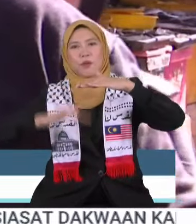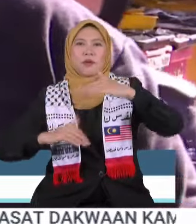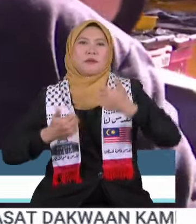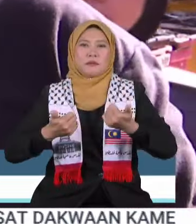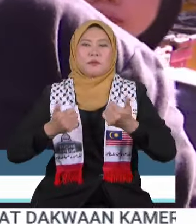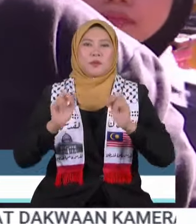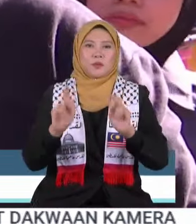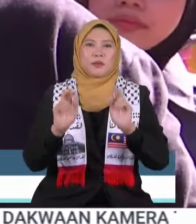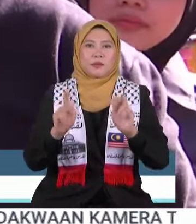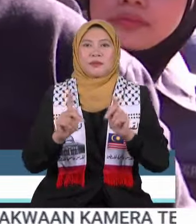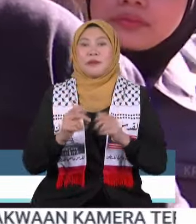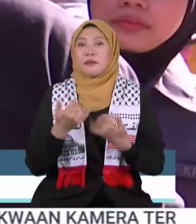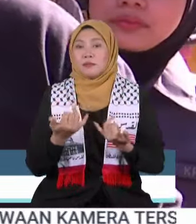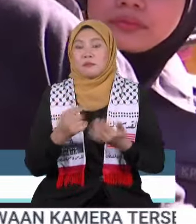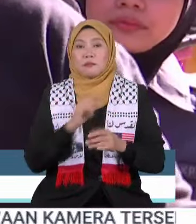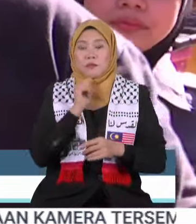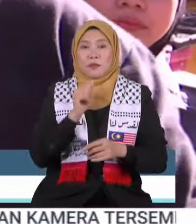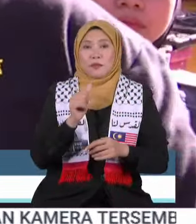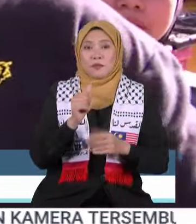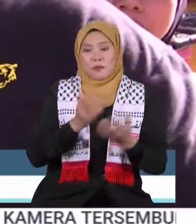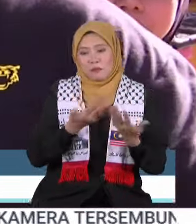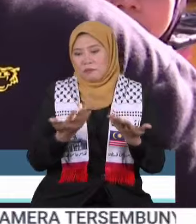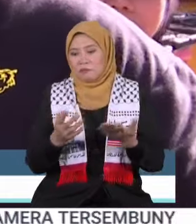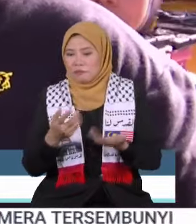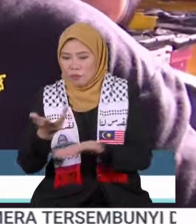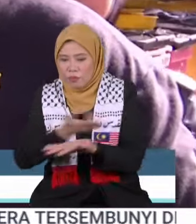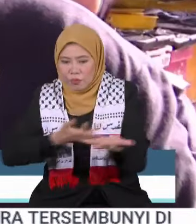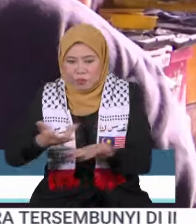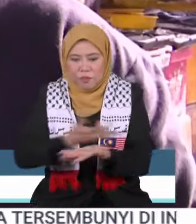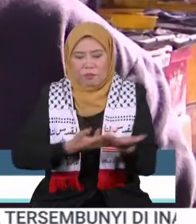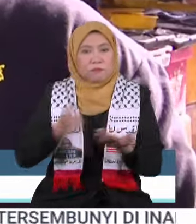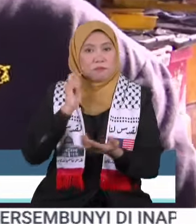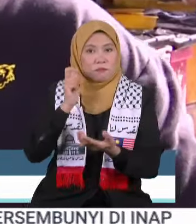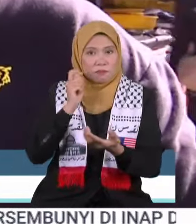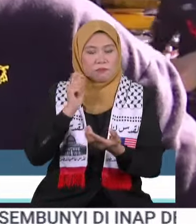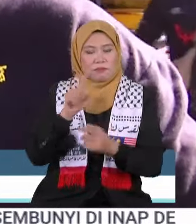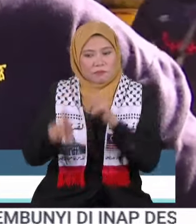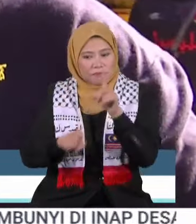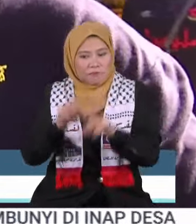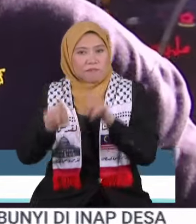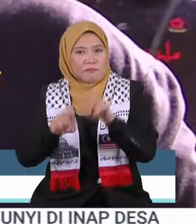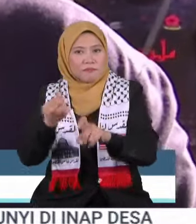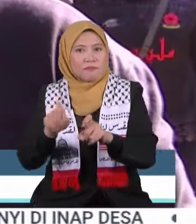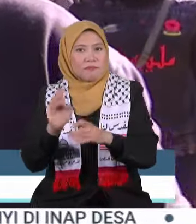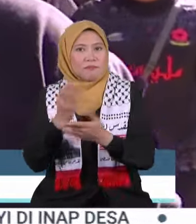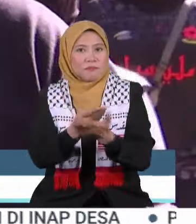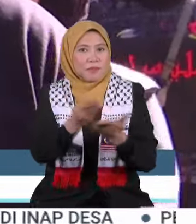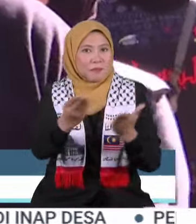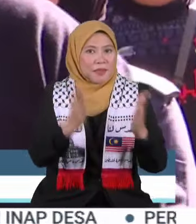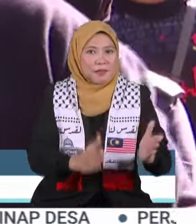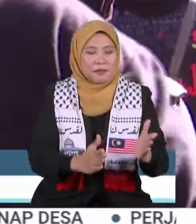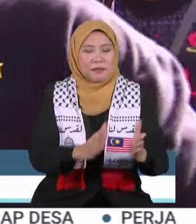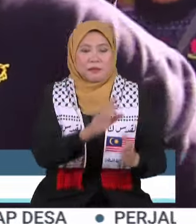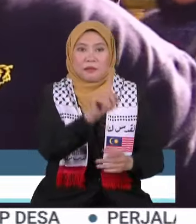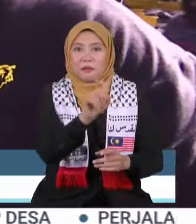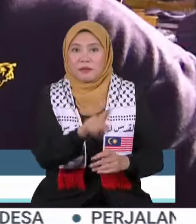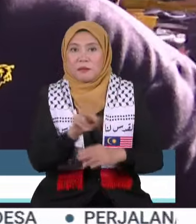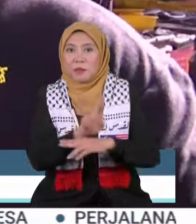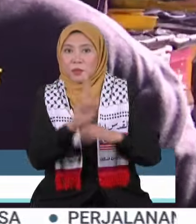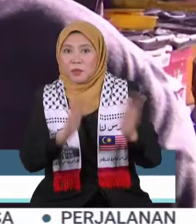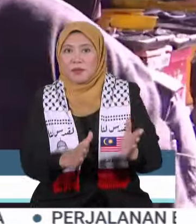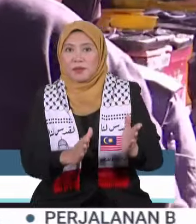pembeli-pembelilah. Ini bukan melalui tanggapan tapi melalui perbualan yang kita dapat tadi. Kita tanya sendiri pada pembeli, kita tanya sendiri pada